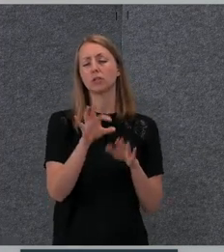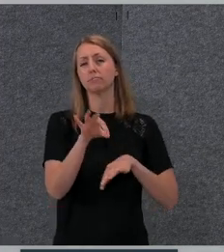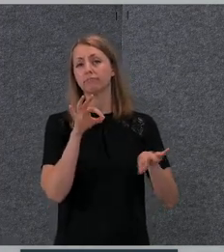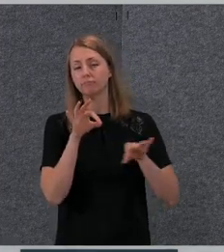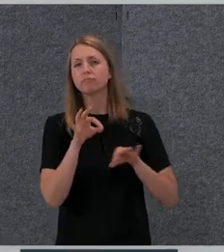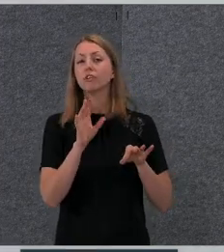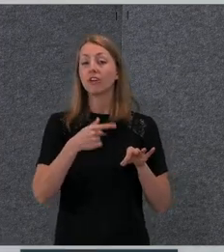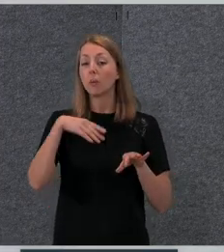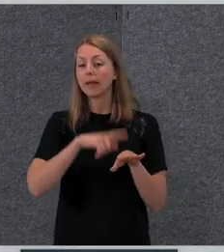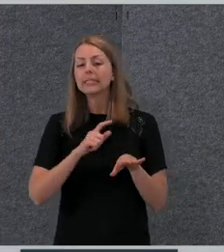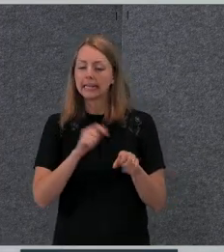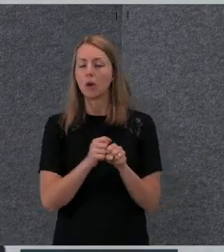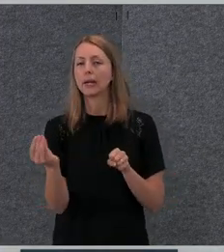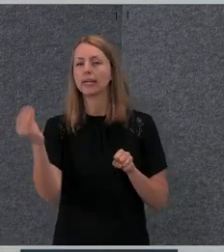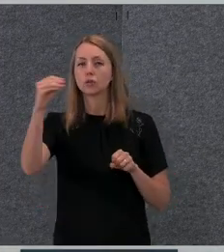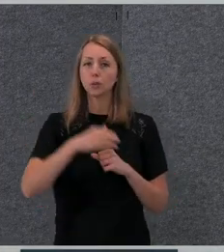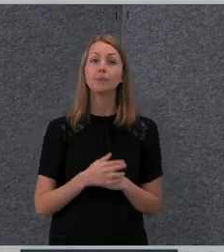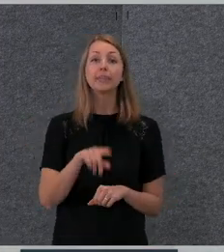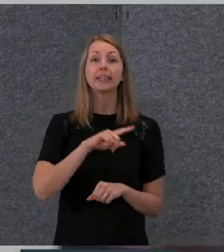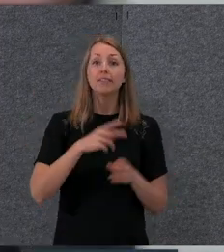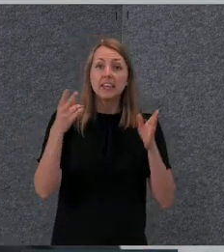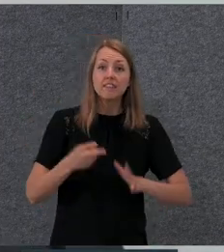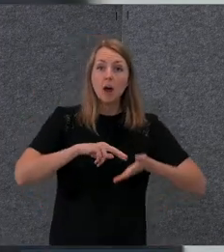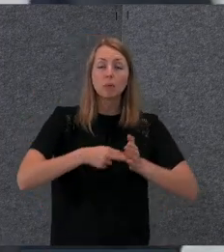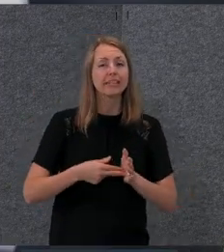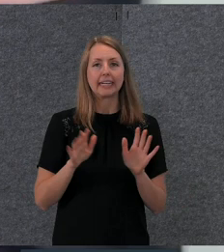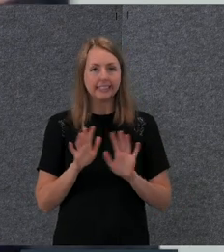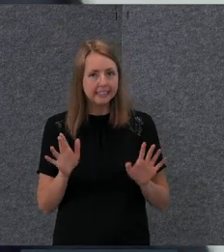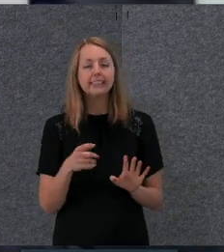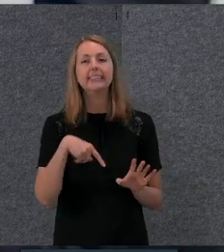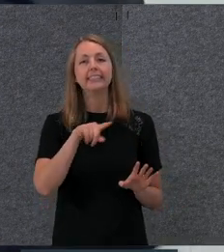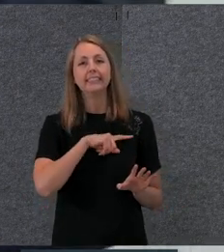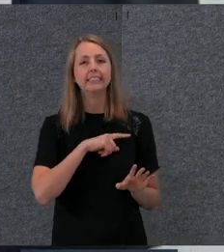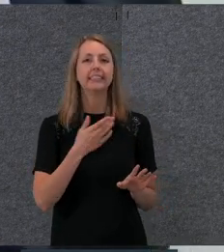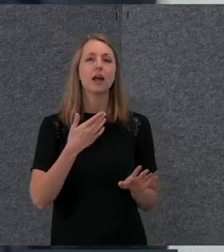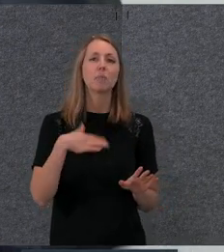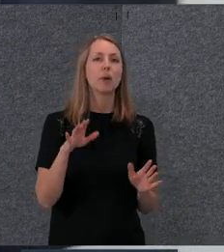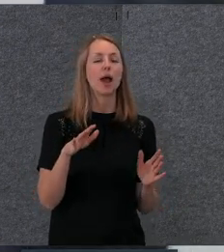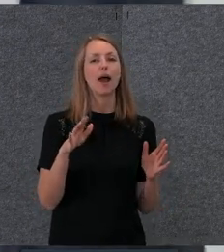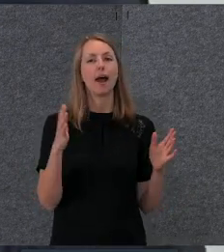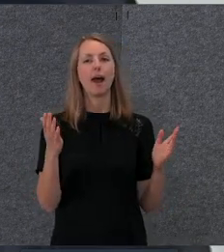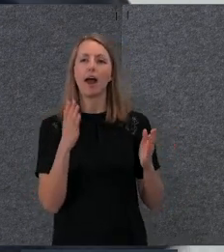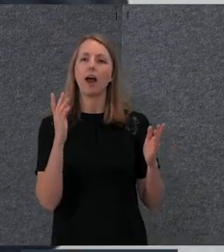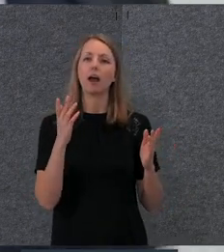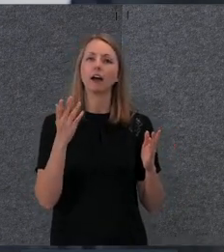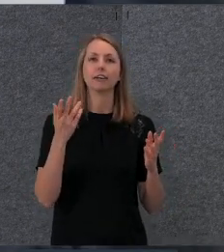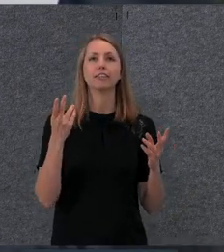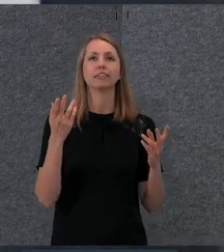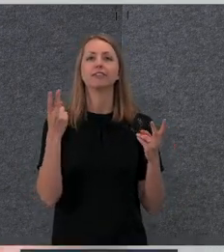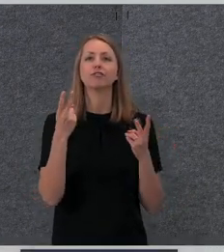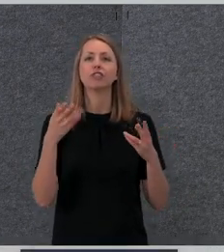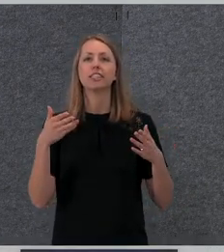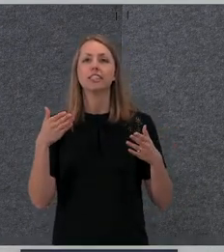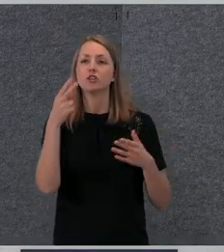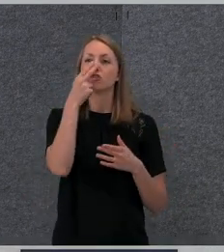mehr. Ich bin kein Fachpolitiker im eigentlichen Sinne. Ich bin mehr einer, der vorne auf dem Schiff guckt,